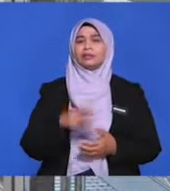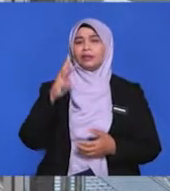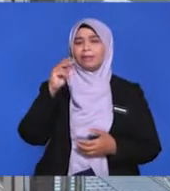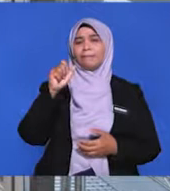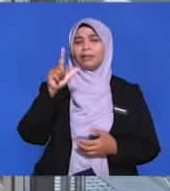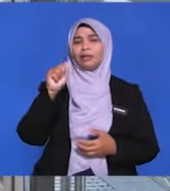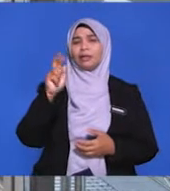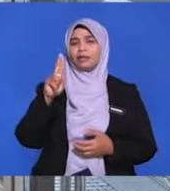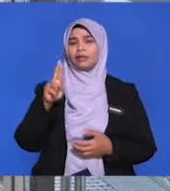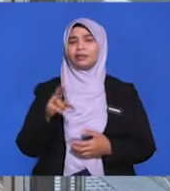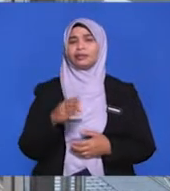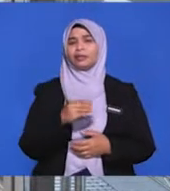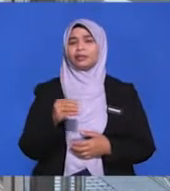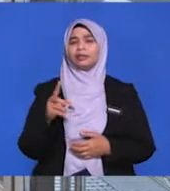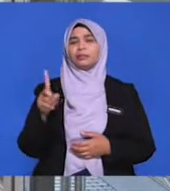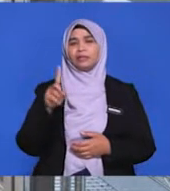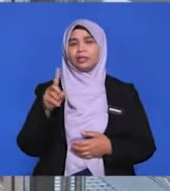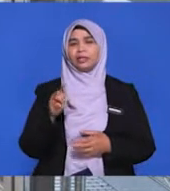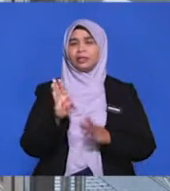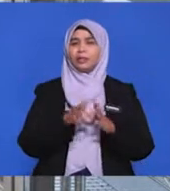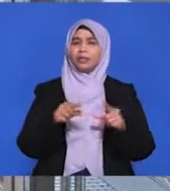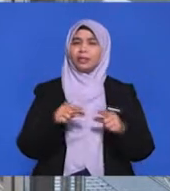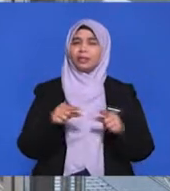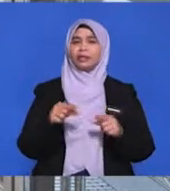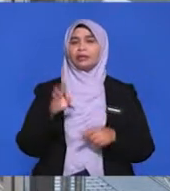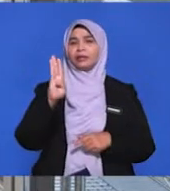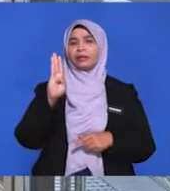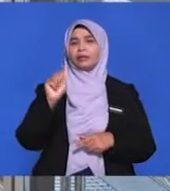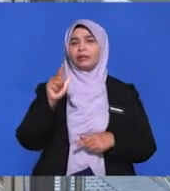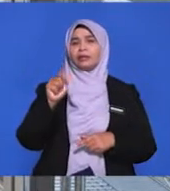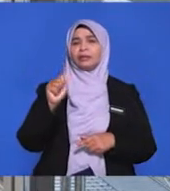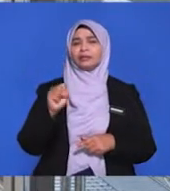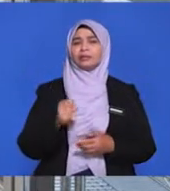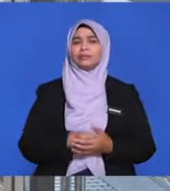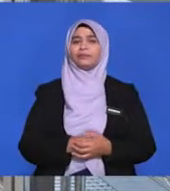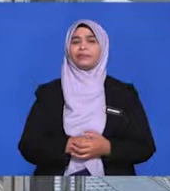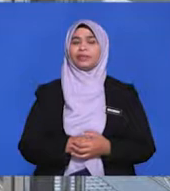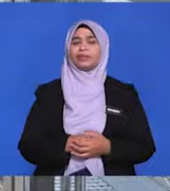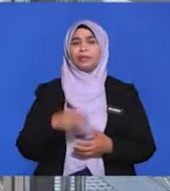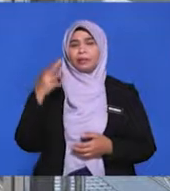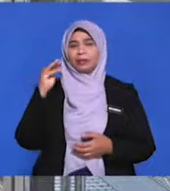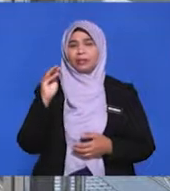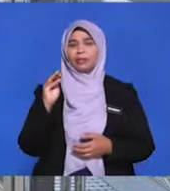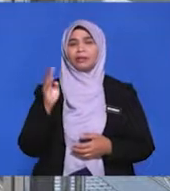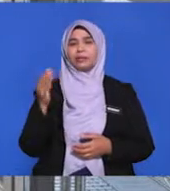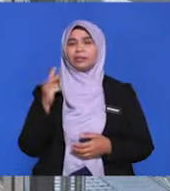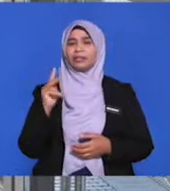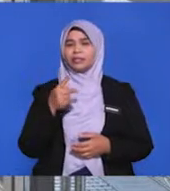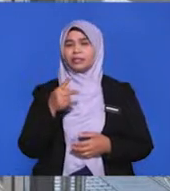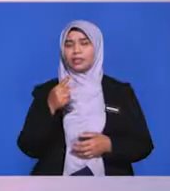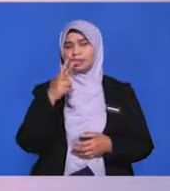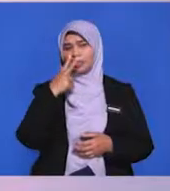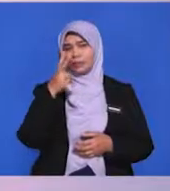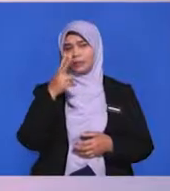dimanipulasikan dan yang manakah bergerak balas maka Mari kita kaitkan dengan